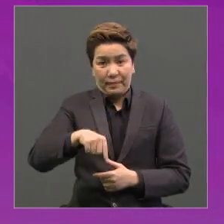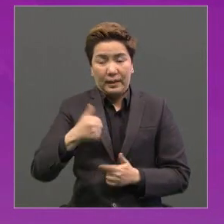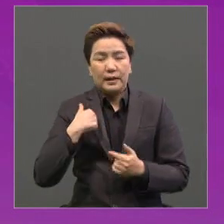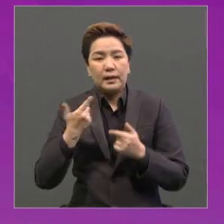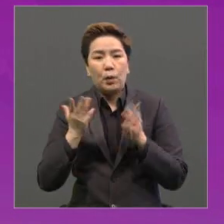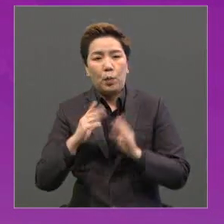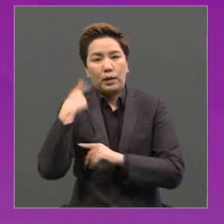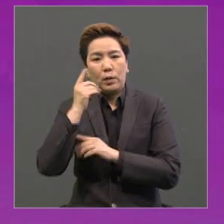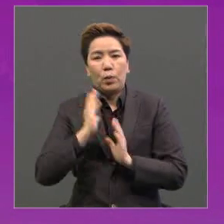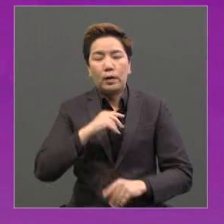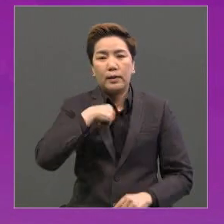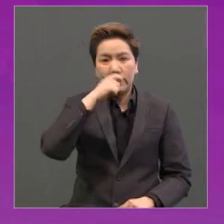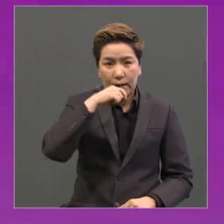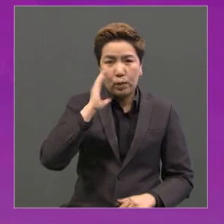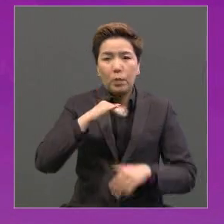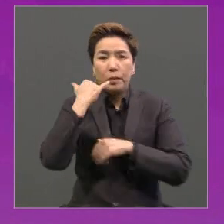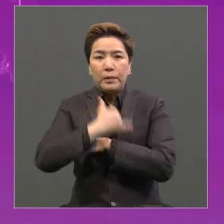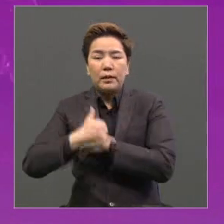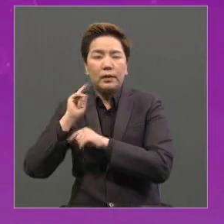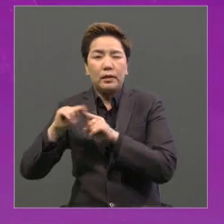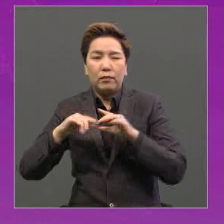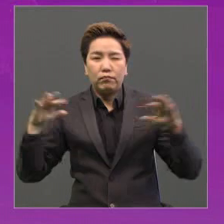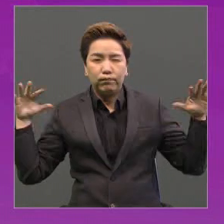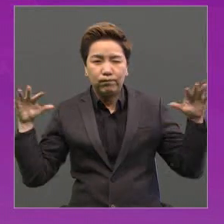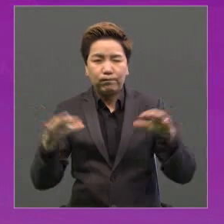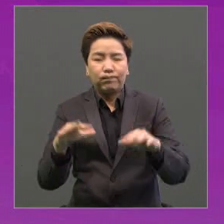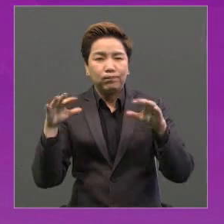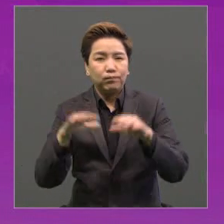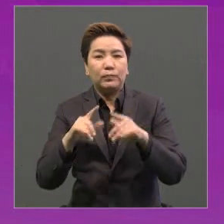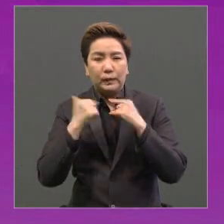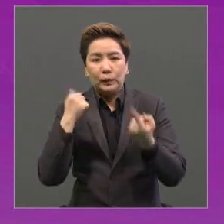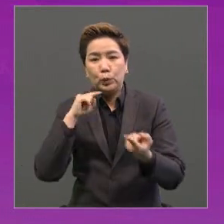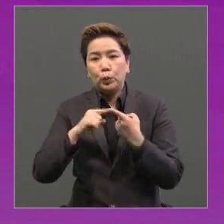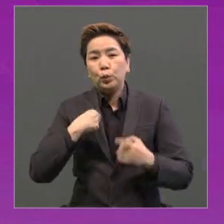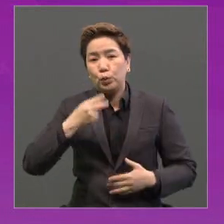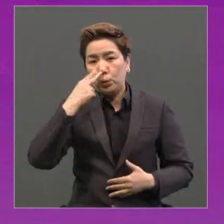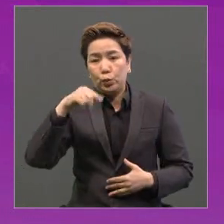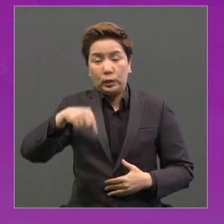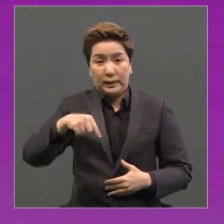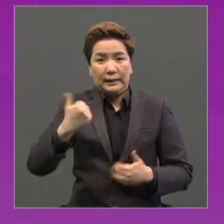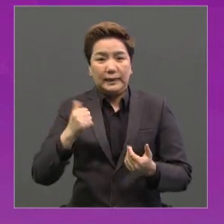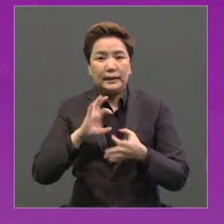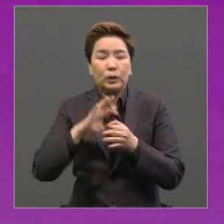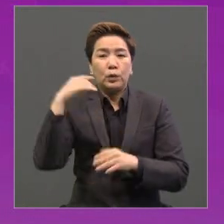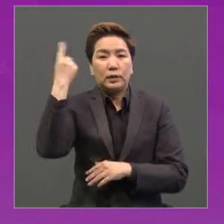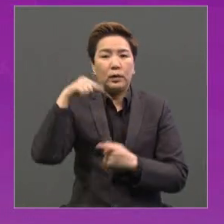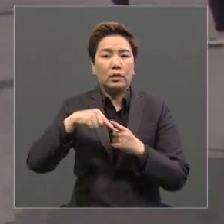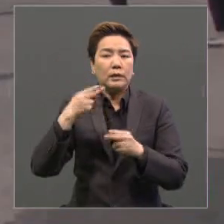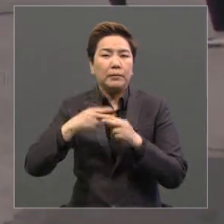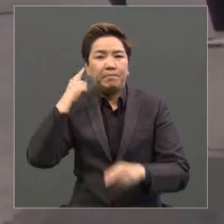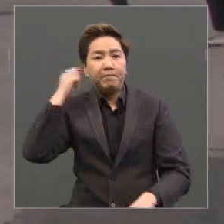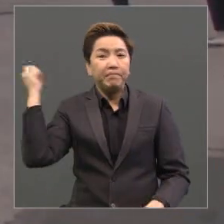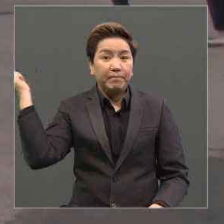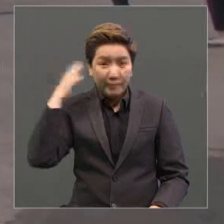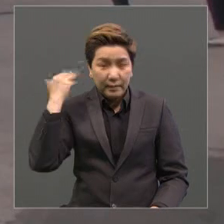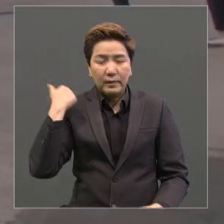ครับก็มีนักท่องเที่ยวทั้งชาวไทยและชาวต่างชาติเนี่ยมาเที่ยวกันอย่างคึกคักเลยนะครับไปดูกันหน่อยนะครับสำหรับในพื้นที่ท่องเที่ยวยอดนิยม